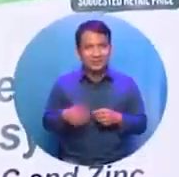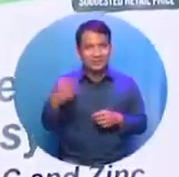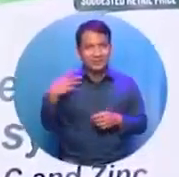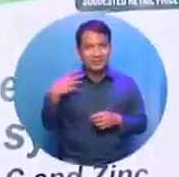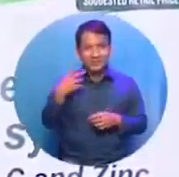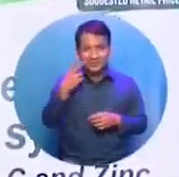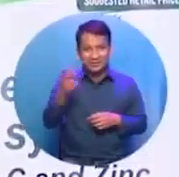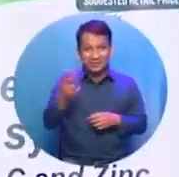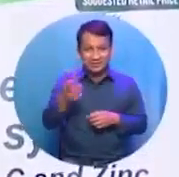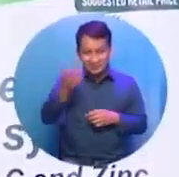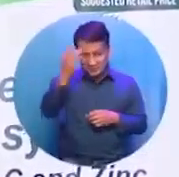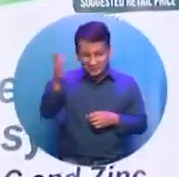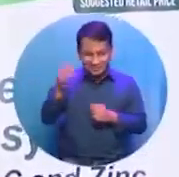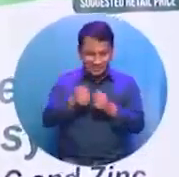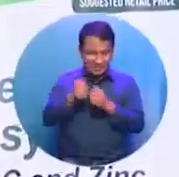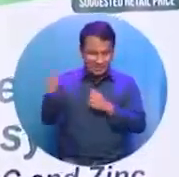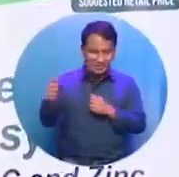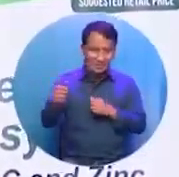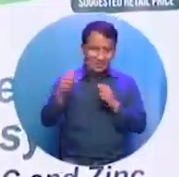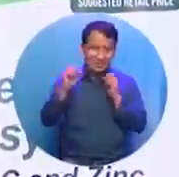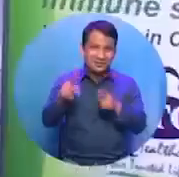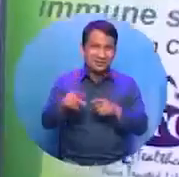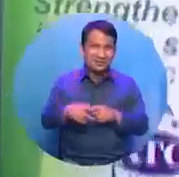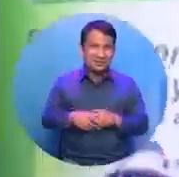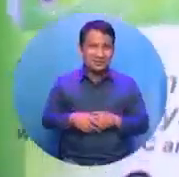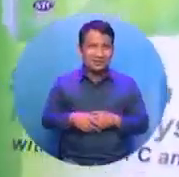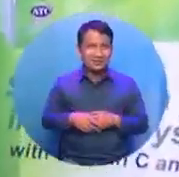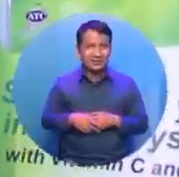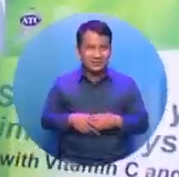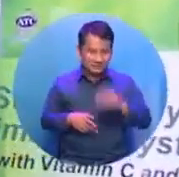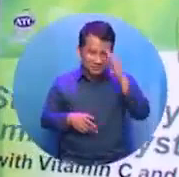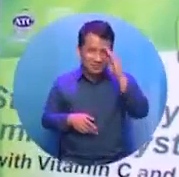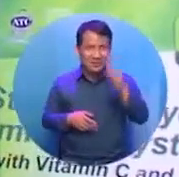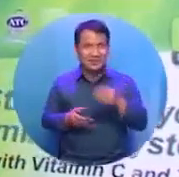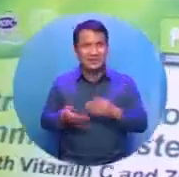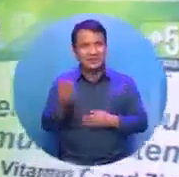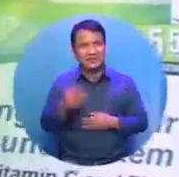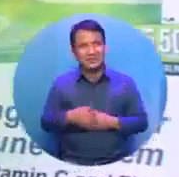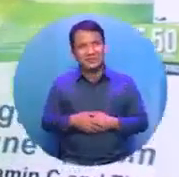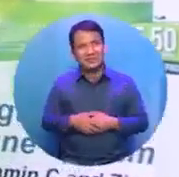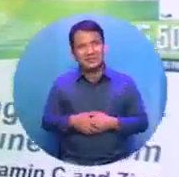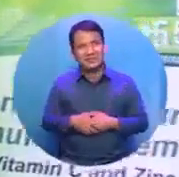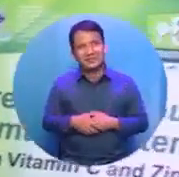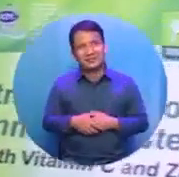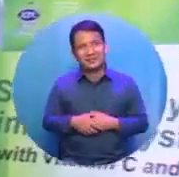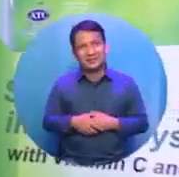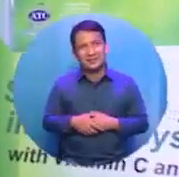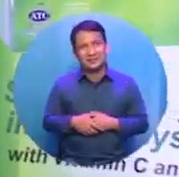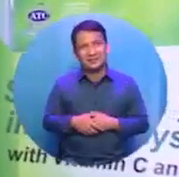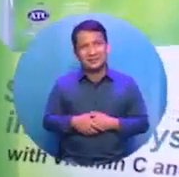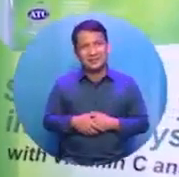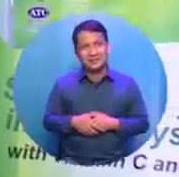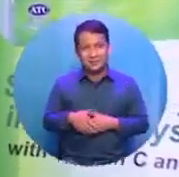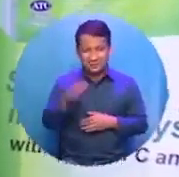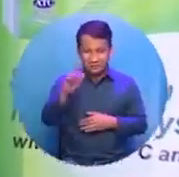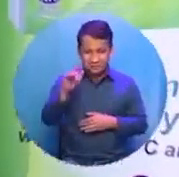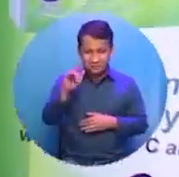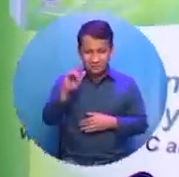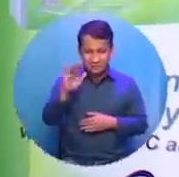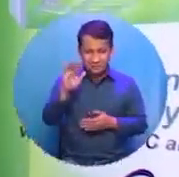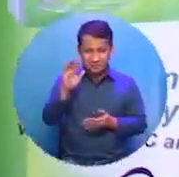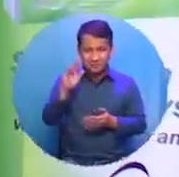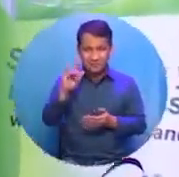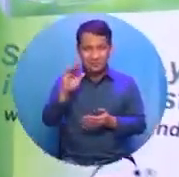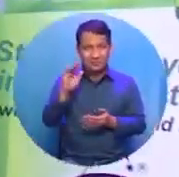Ang galing! Ang galing mo talaga! Salamat ako sa'yo! Di ba? At least to, malaki-laki, 25,000.